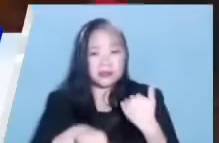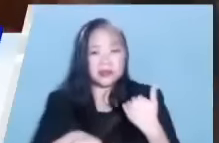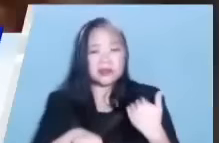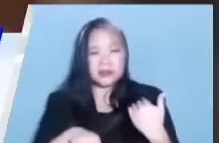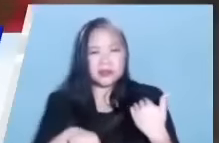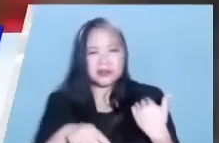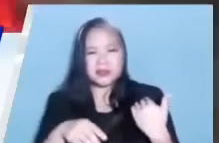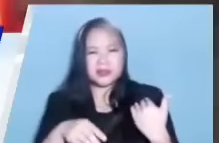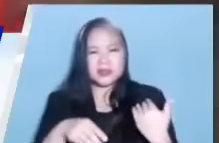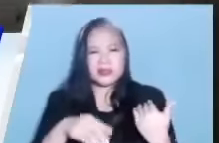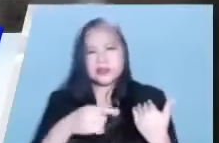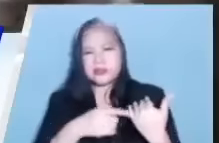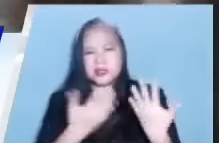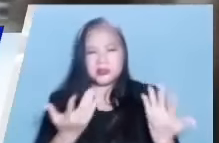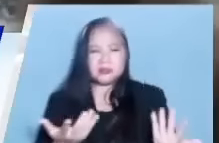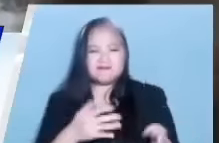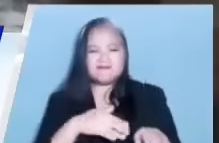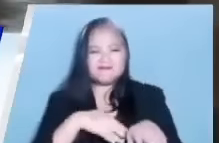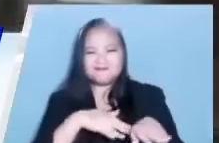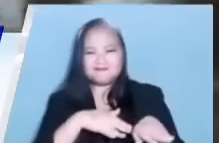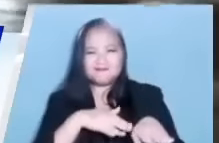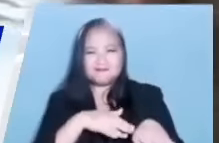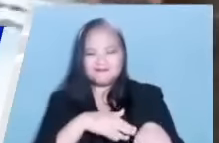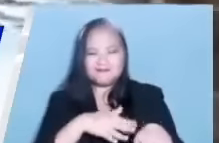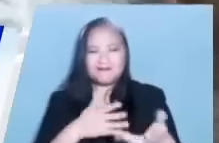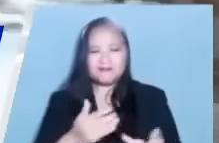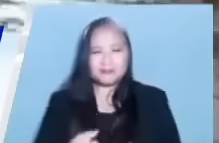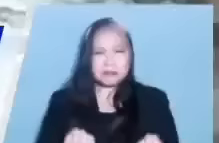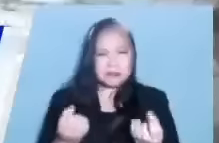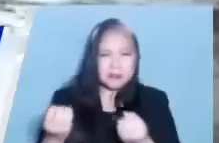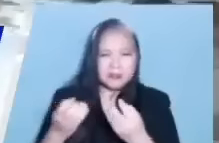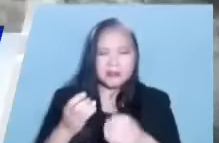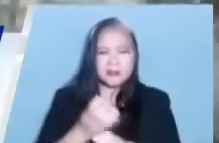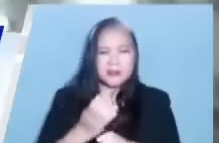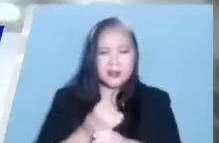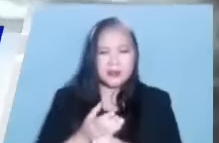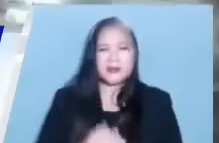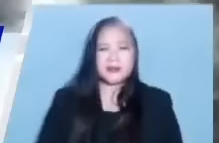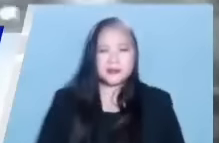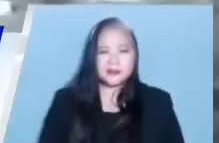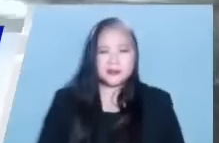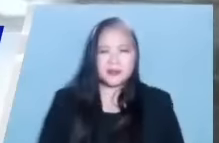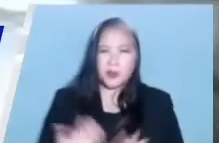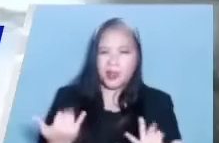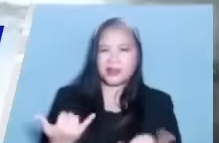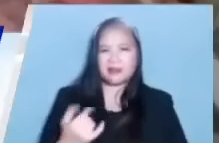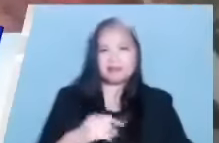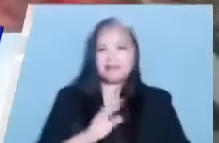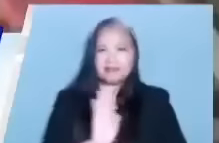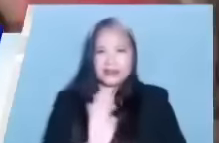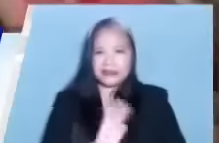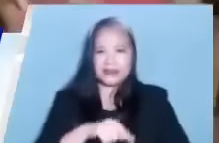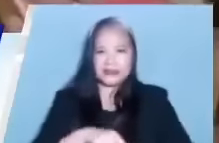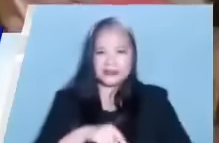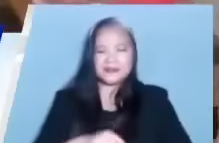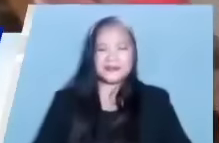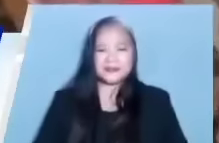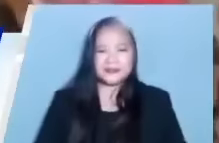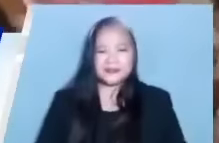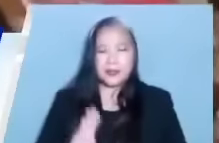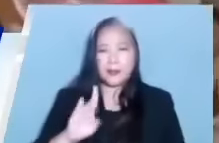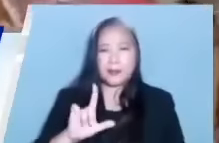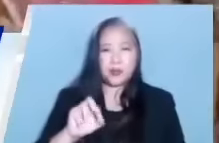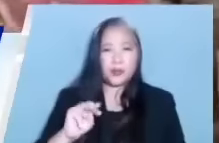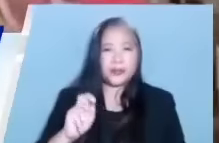rin ang density ng mga sasakyan dahil sa rush hour. At mula rito sa Blooming Tree ay maaari na kasi makalusot sa iba't